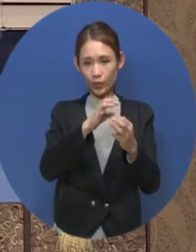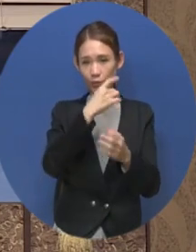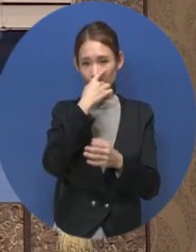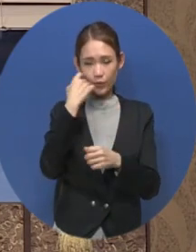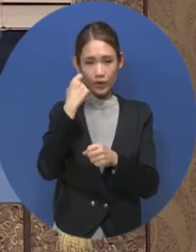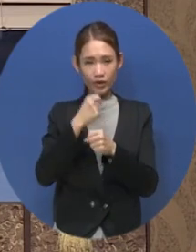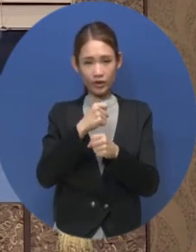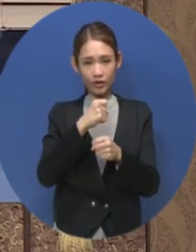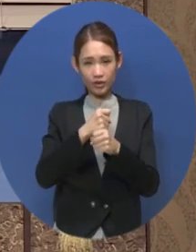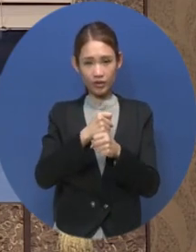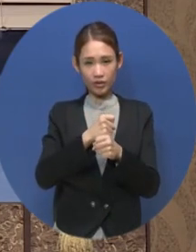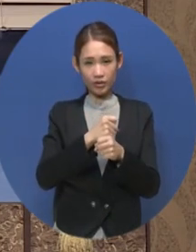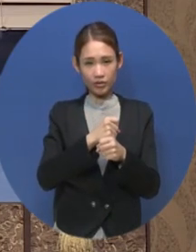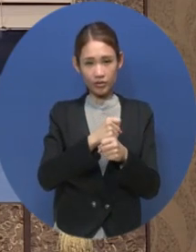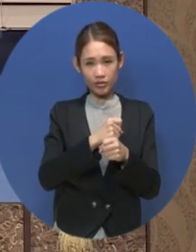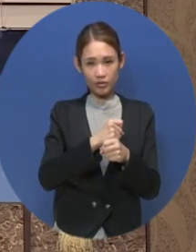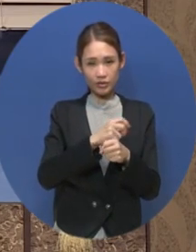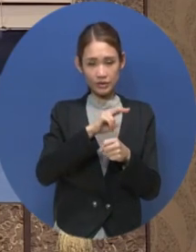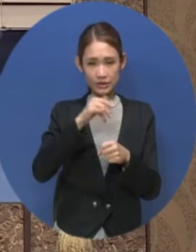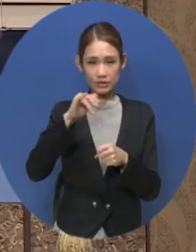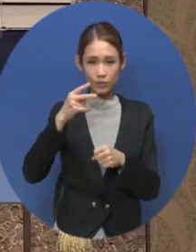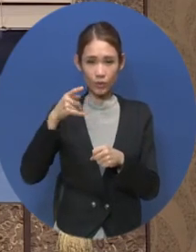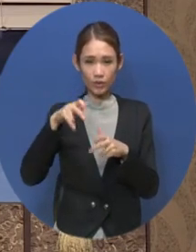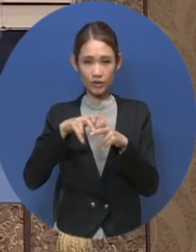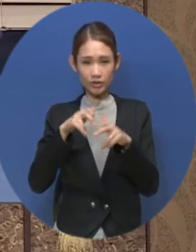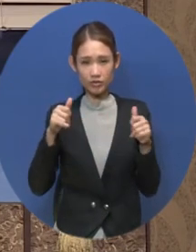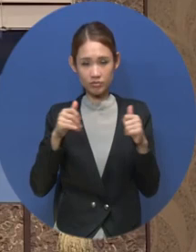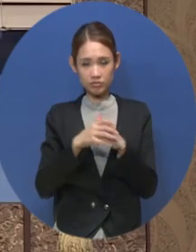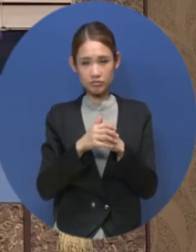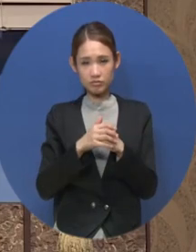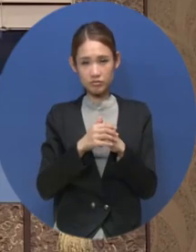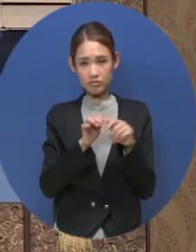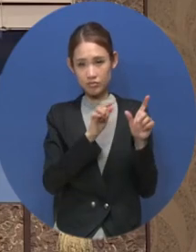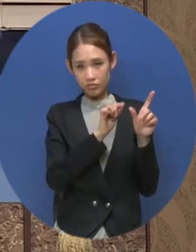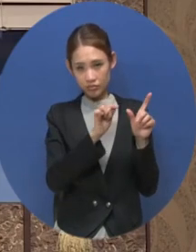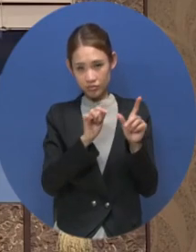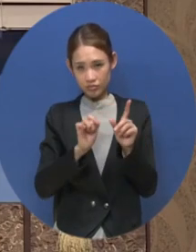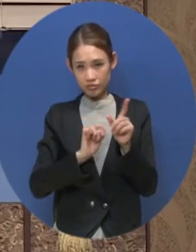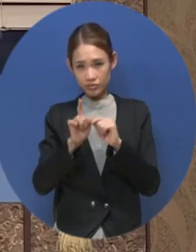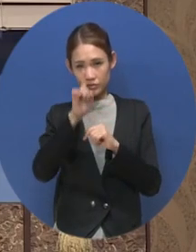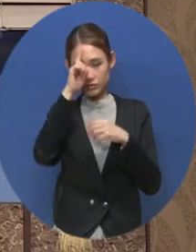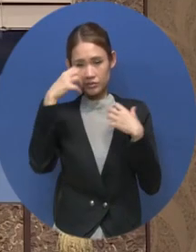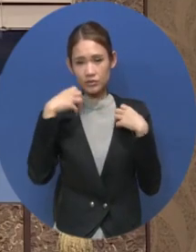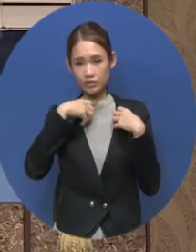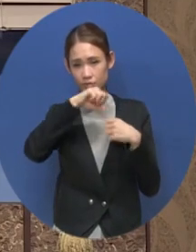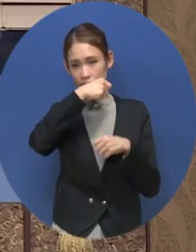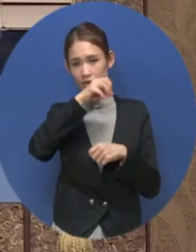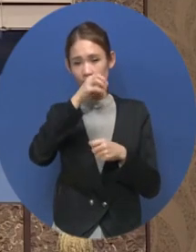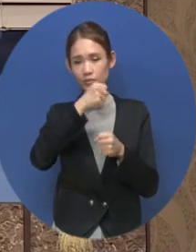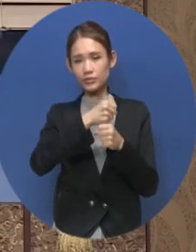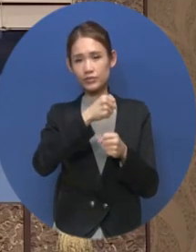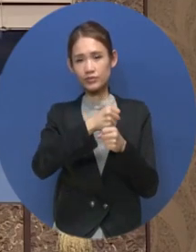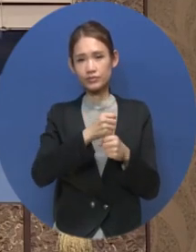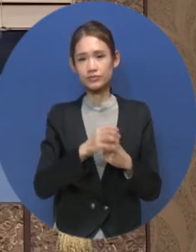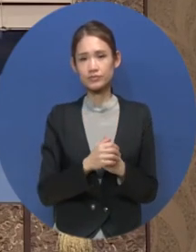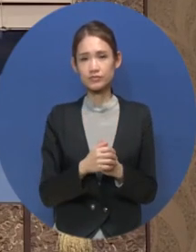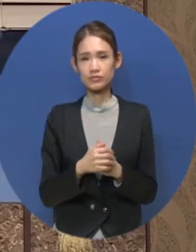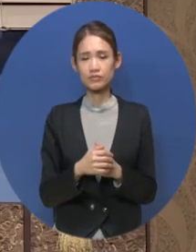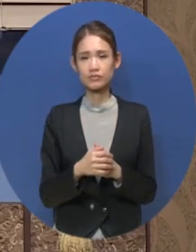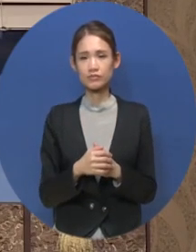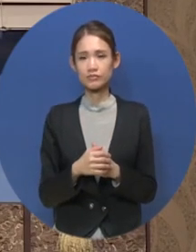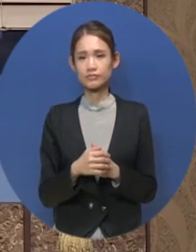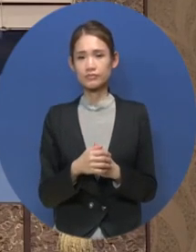가맹단체 지원이라든지 시도장애인체육회 이런 부분들이 대부분 이제 거의 정부 예산으로 이렇게